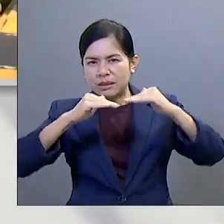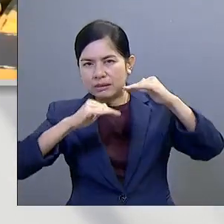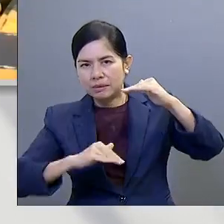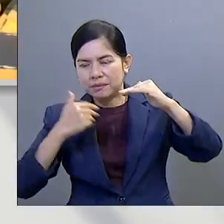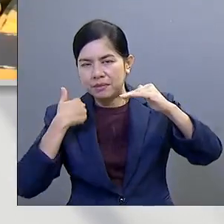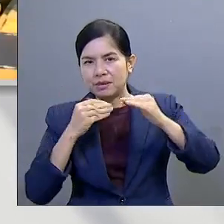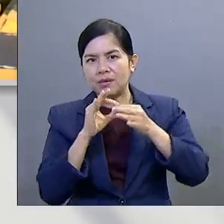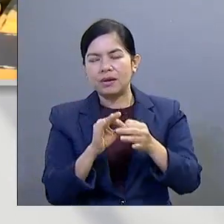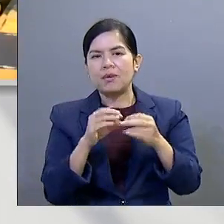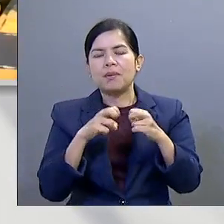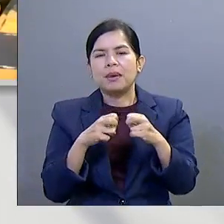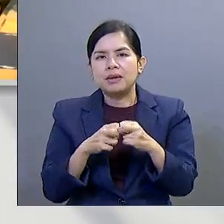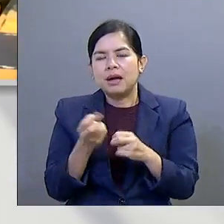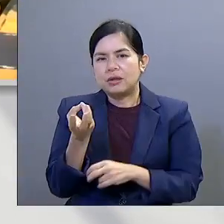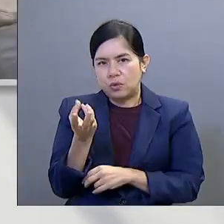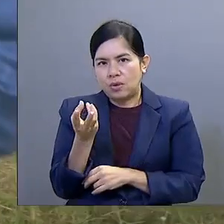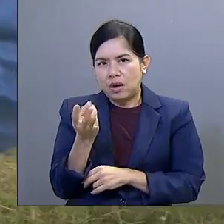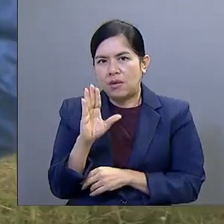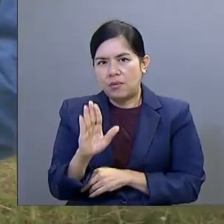พาะปัญหาจากสายพันธุ์ข้าวค่ะ